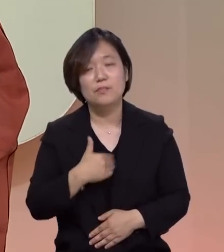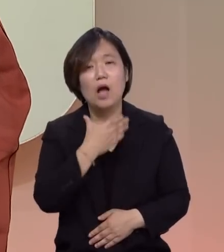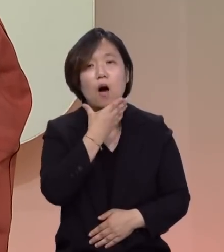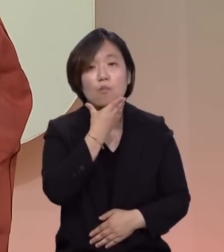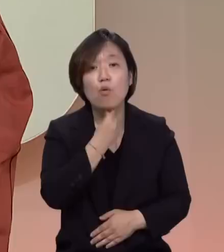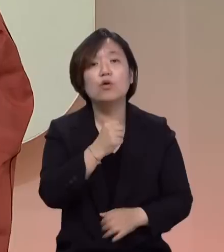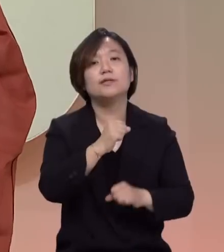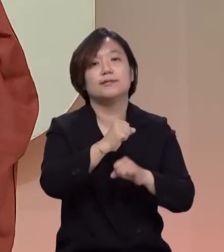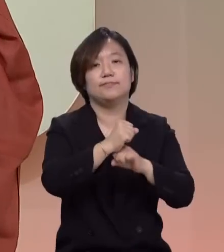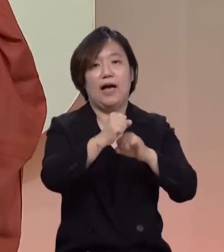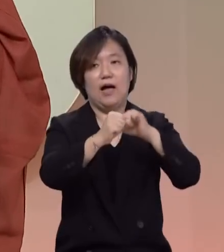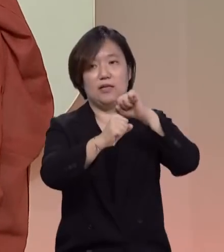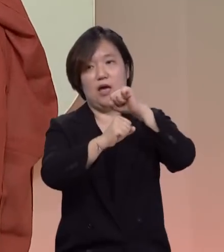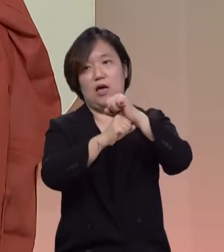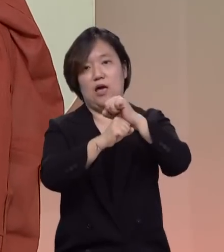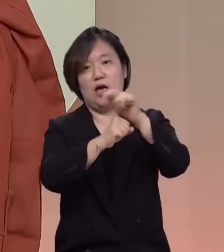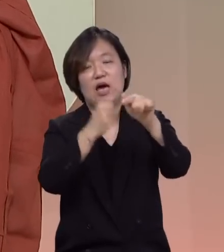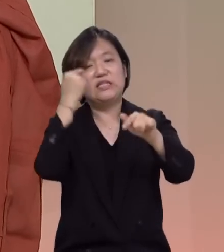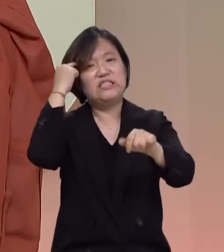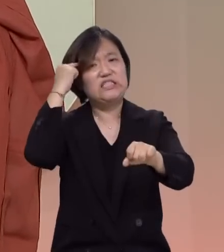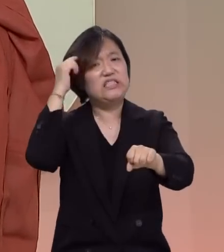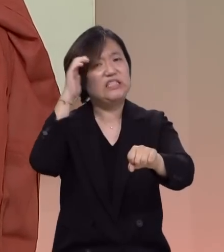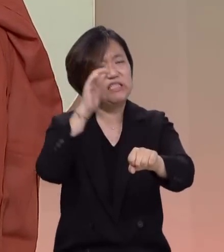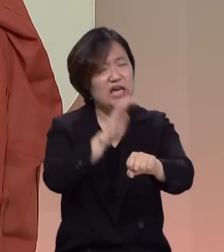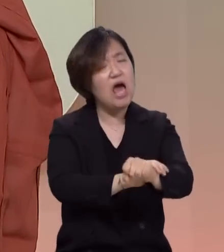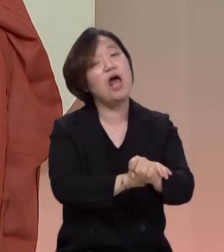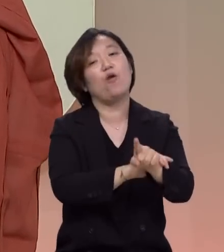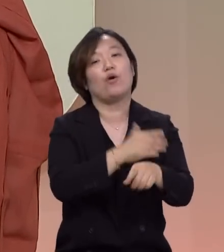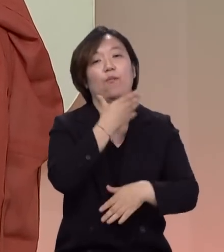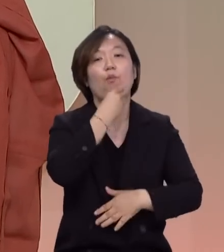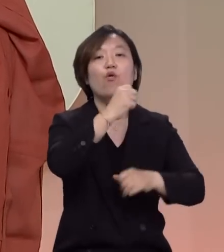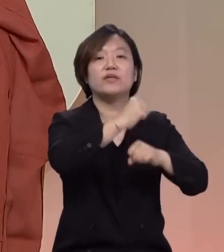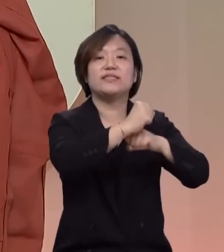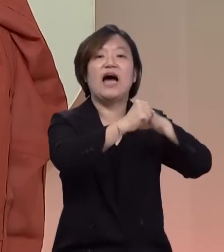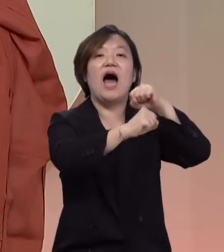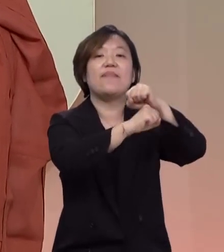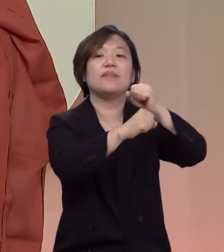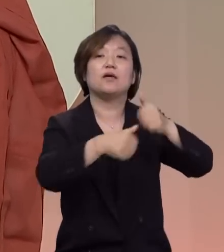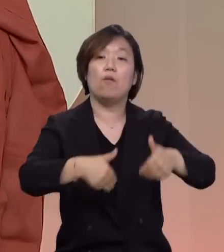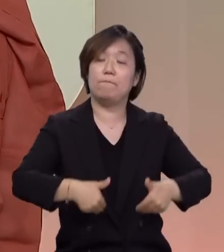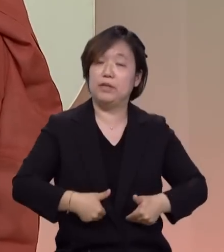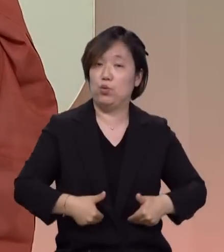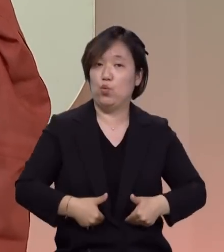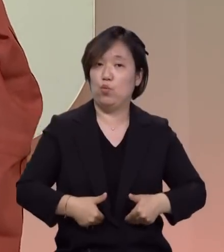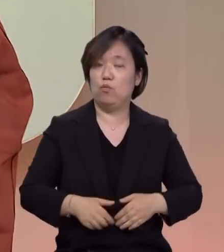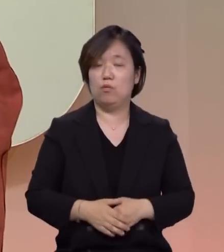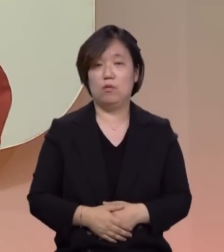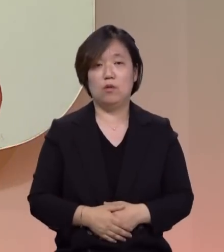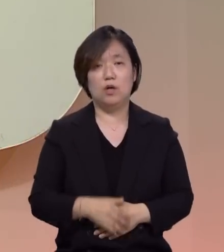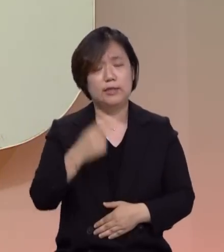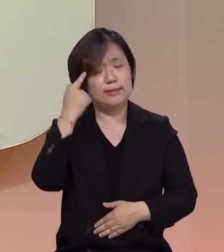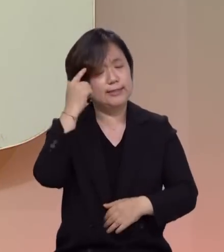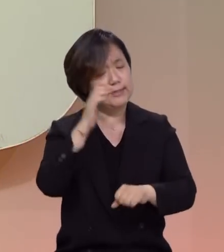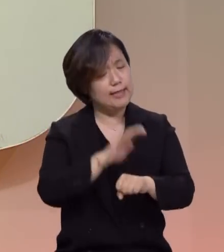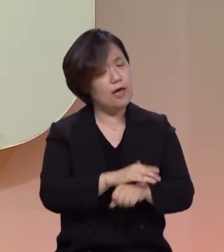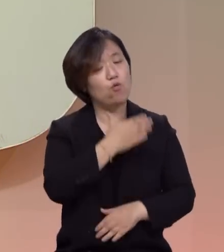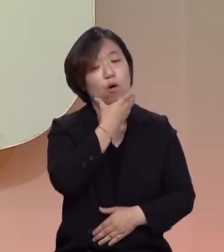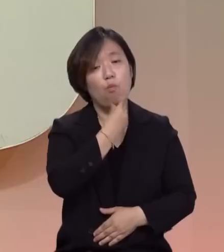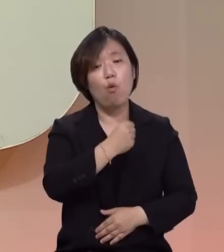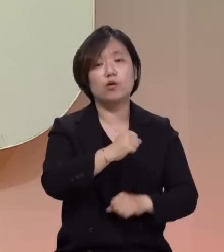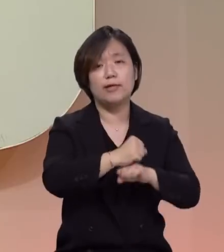복을 짓되 지혜롭게 복을 치어야 된다 지혜롭게 복을 짓는 것이 중요합니다